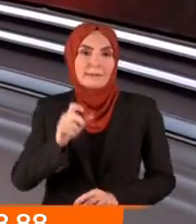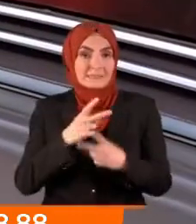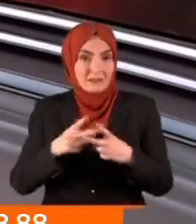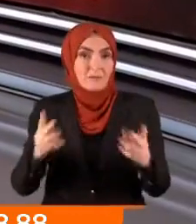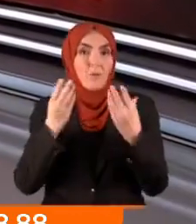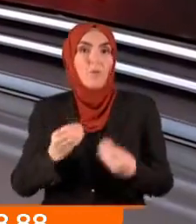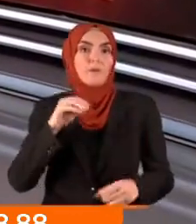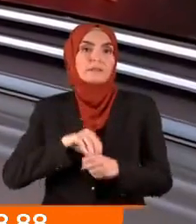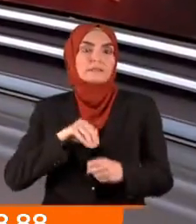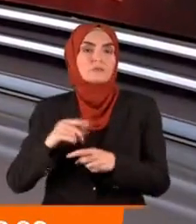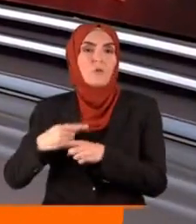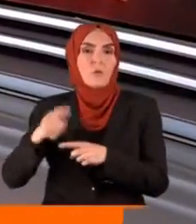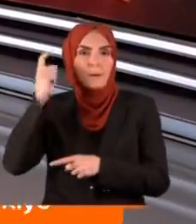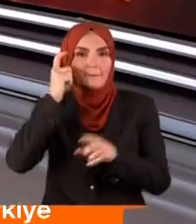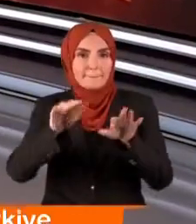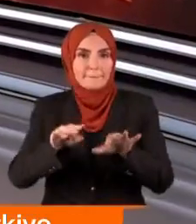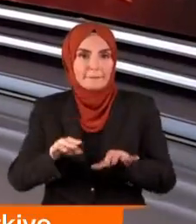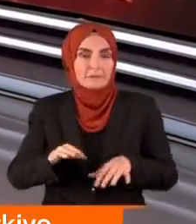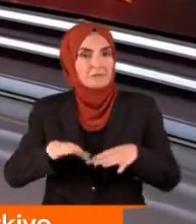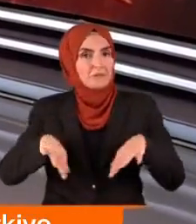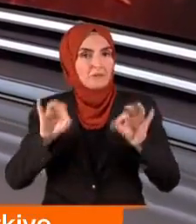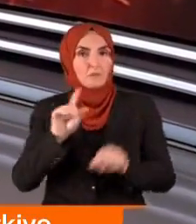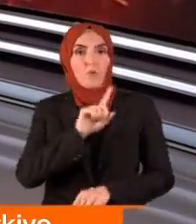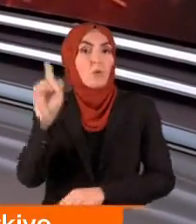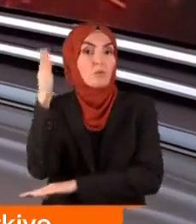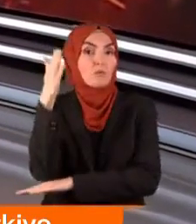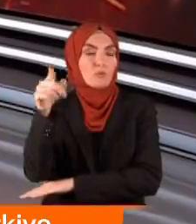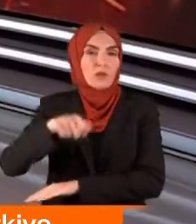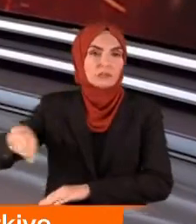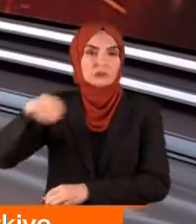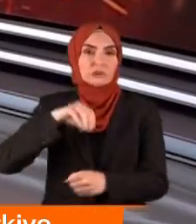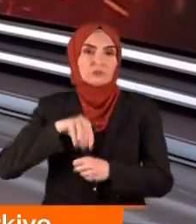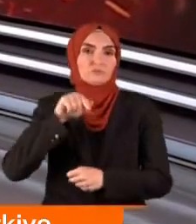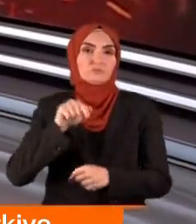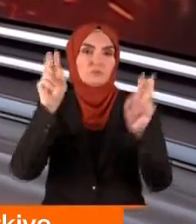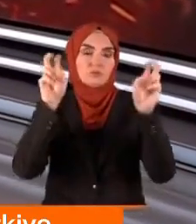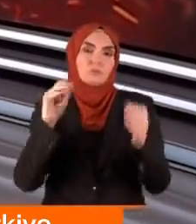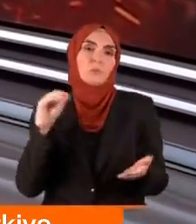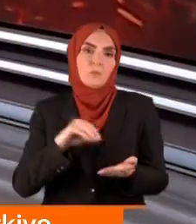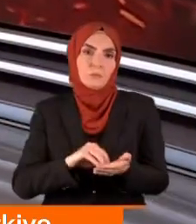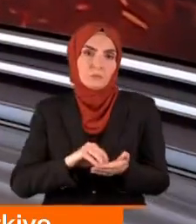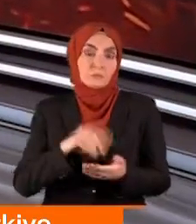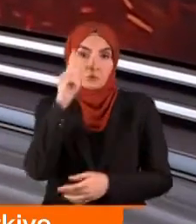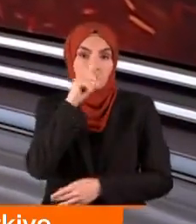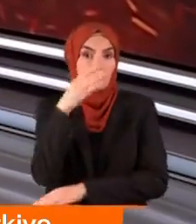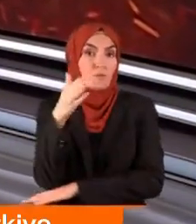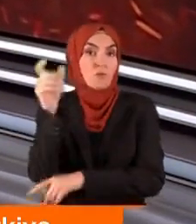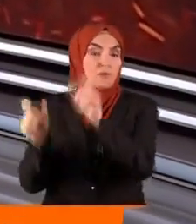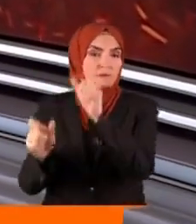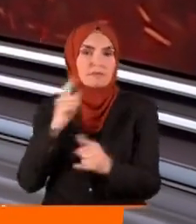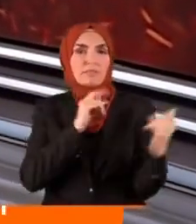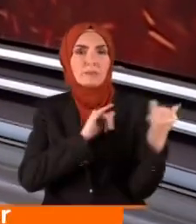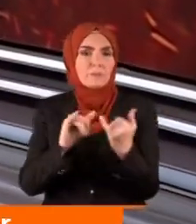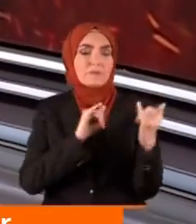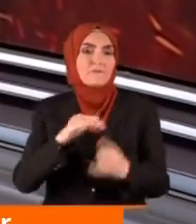için ortak bildiri kaleme alan 10 büyükelçi için attık bu başlığı. Çünkü büyükelçilere tepki üstüne tepki